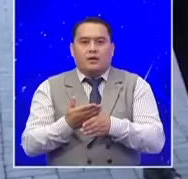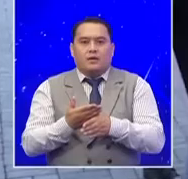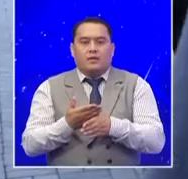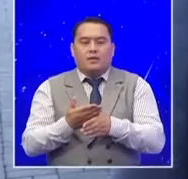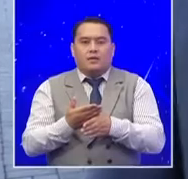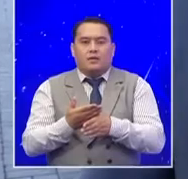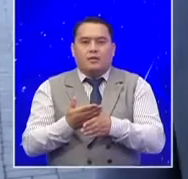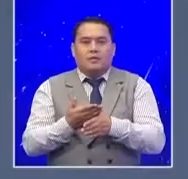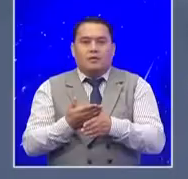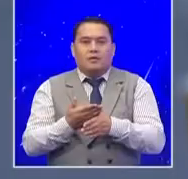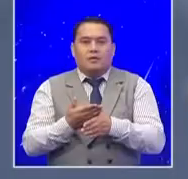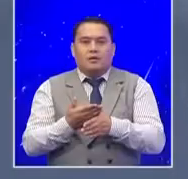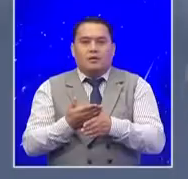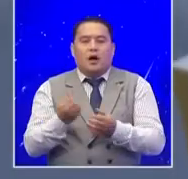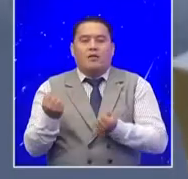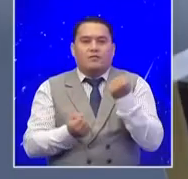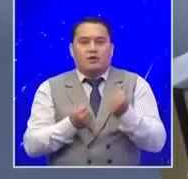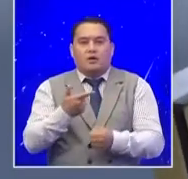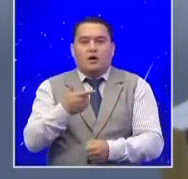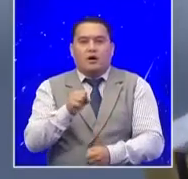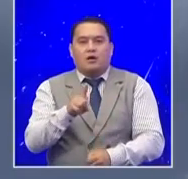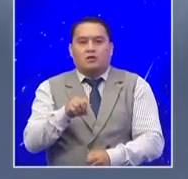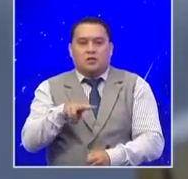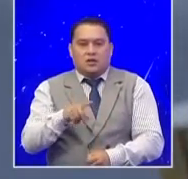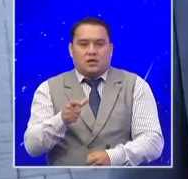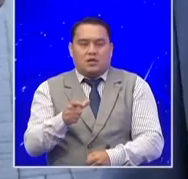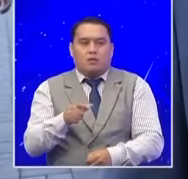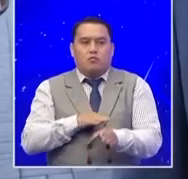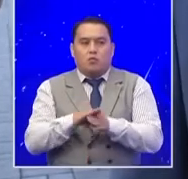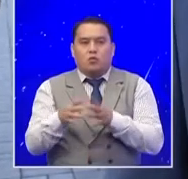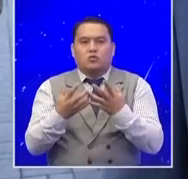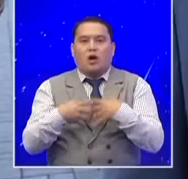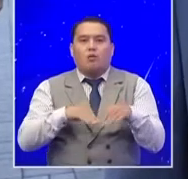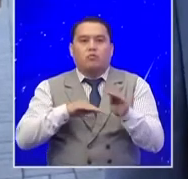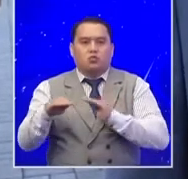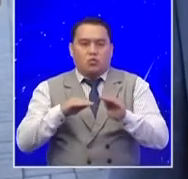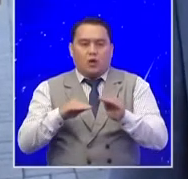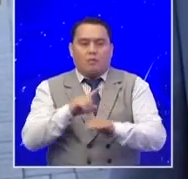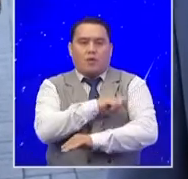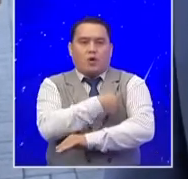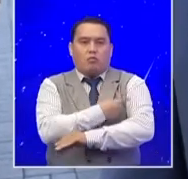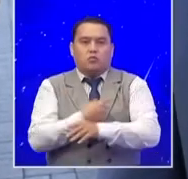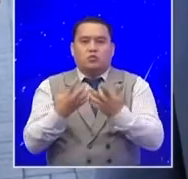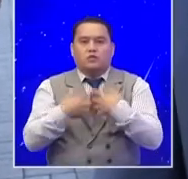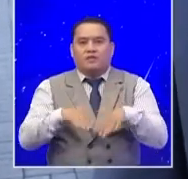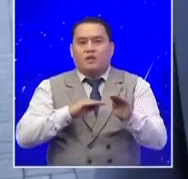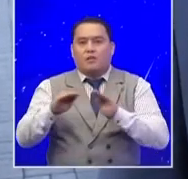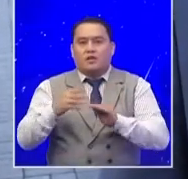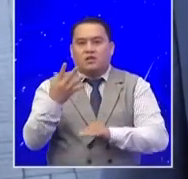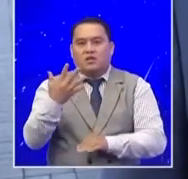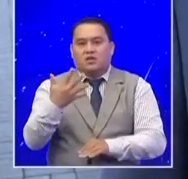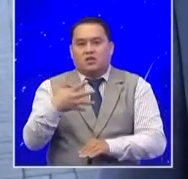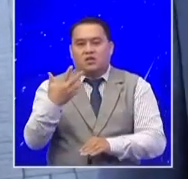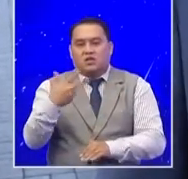базе автомобиля «Газель Next», полностью оборудованный медицинским оборудованием, на 3-4 миллиона